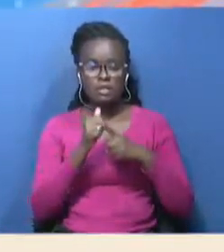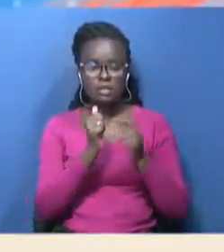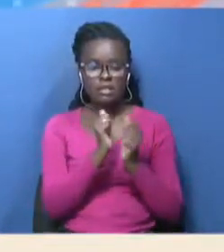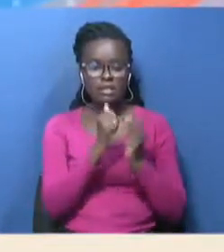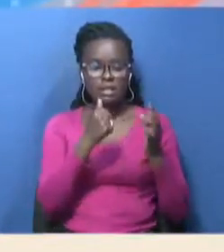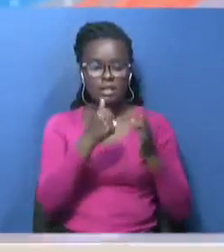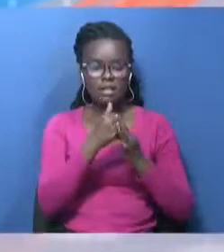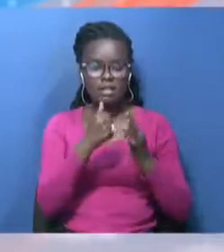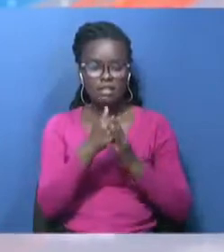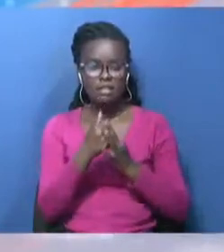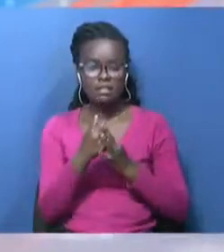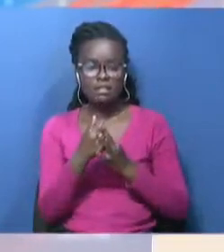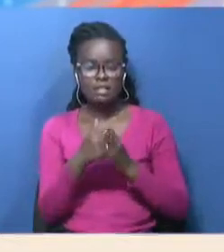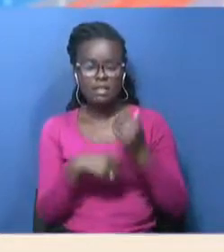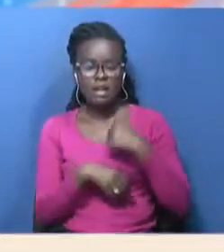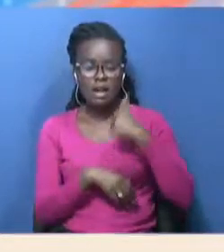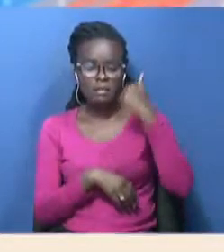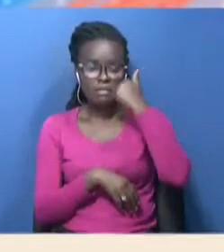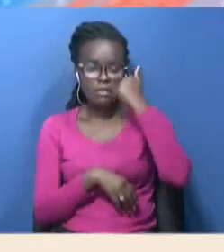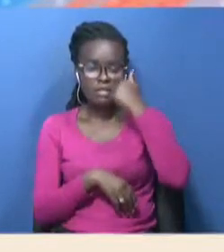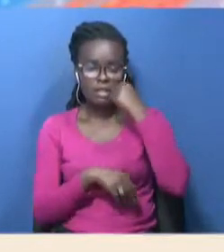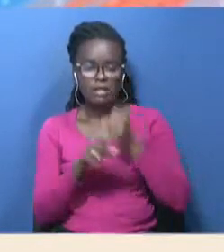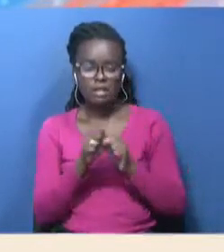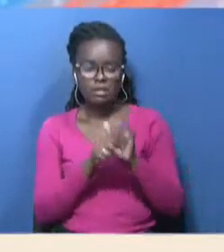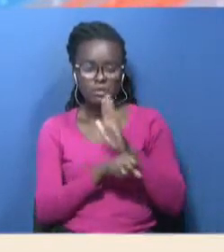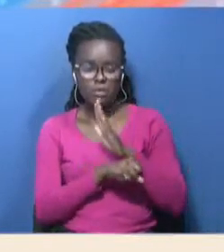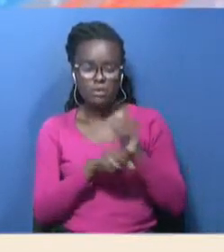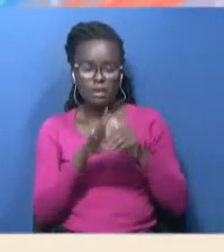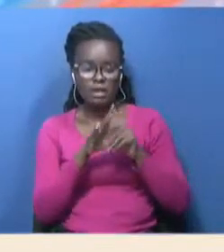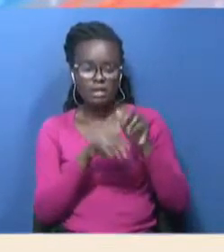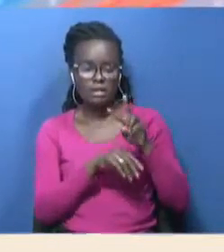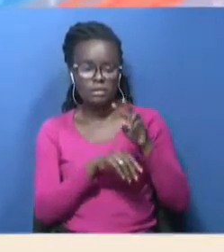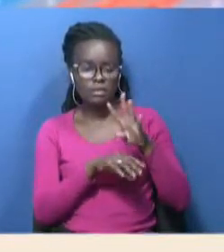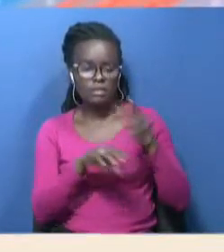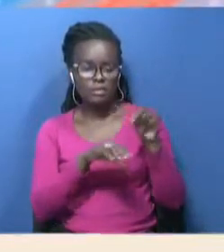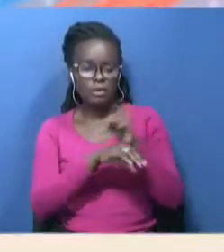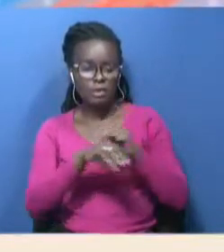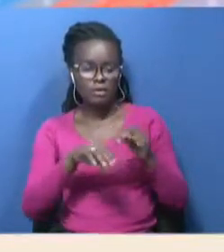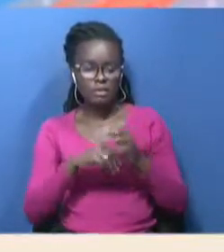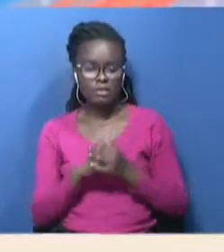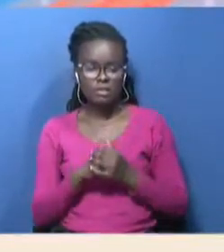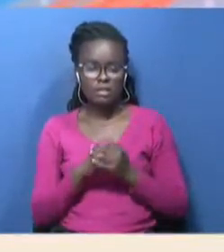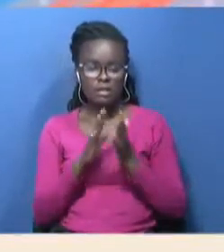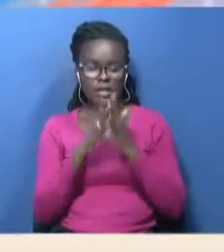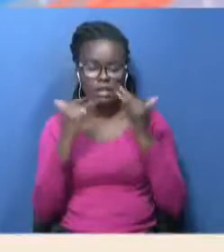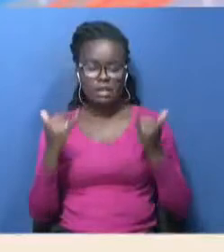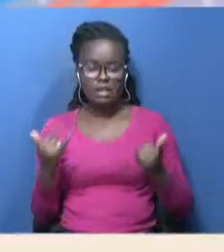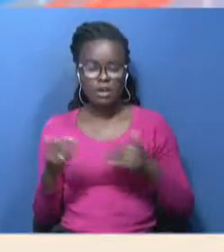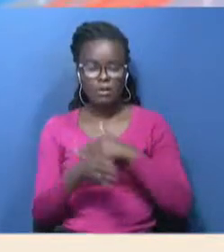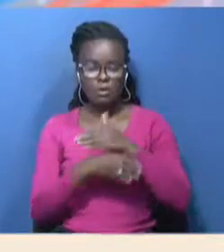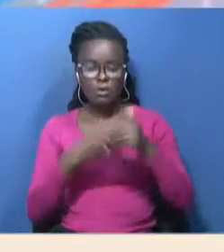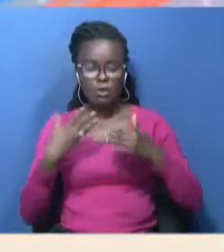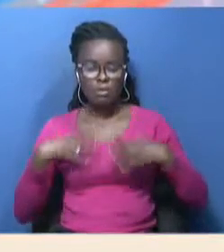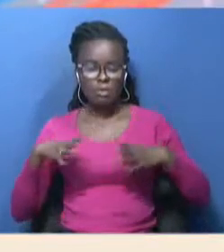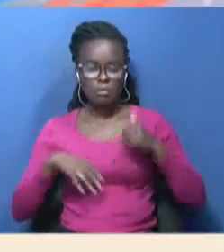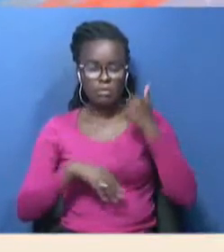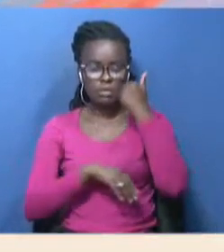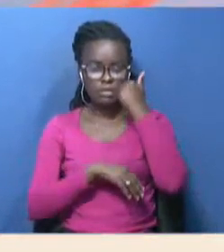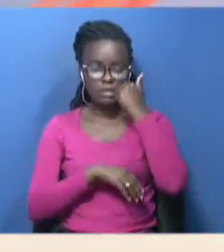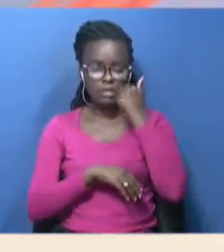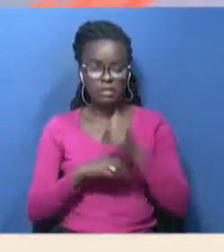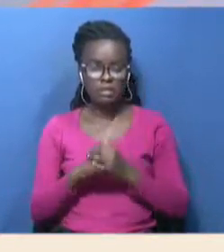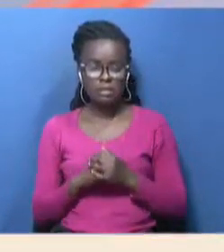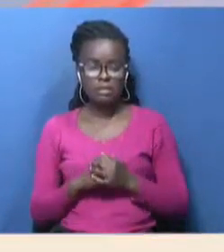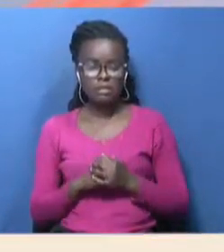618 nio monekanite na murimu wa COVID-19 rungu rwa mathaa 24 na gukinyaniria ithabu ria arwaru guku bururi-ini